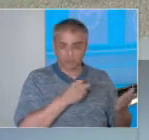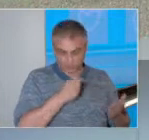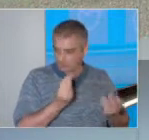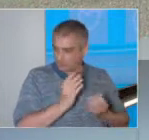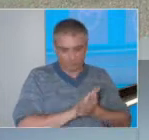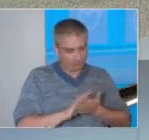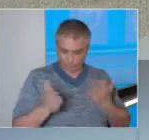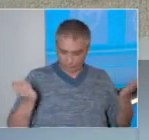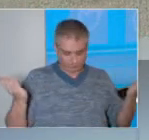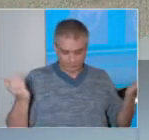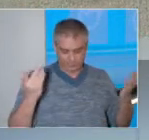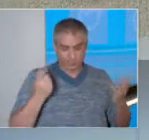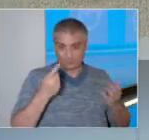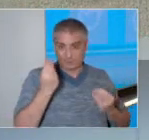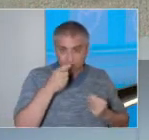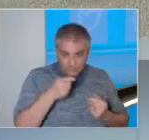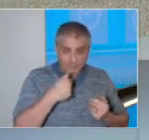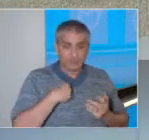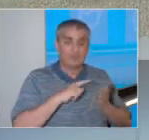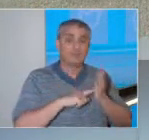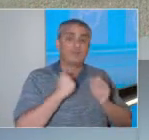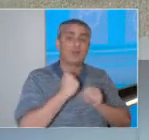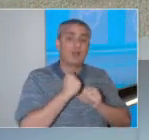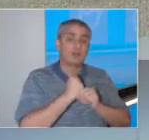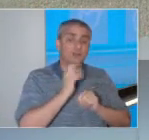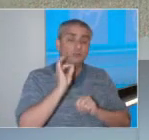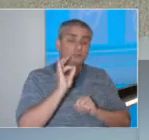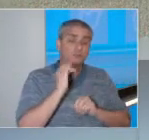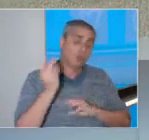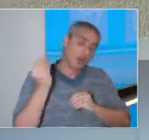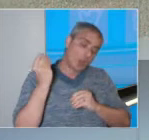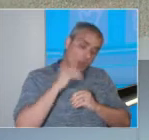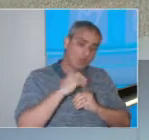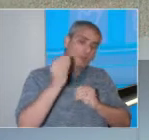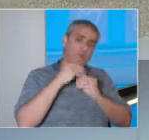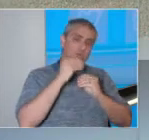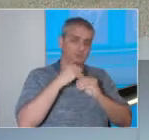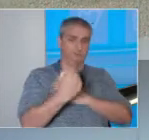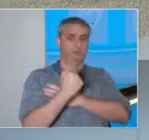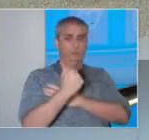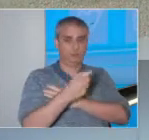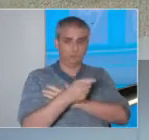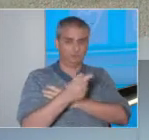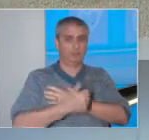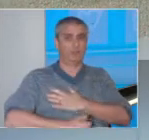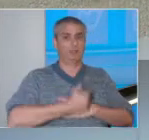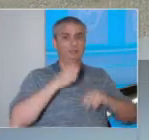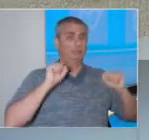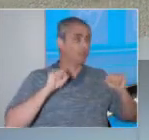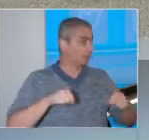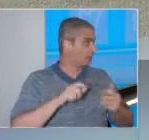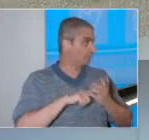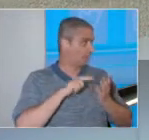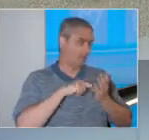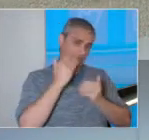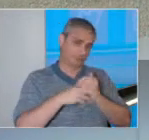דבר פשוט מאוד. דרך אגב, בדבר הזה אני מתכוון לעסוק על מנת להעביר עוד ועוד סמכויות לראשי השלטון, כי הם